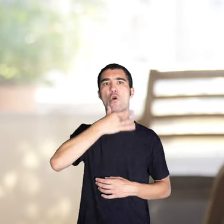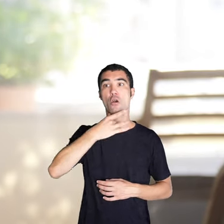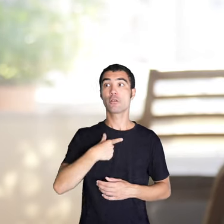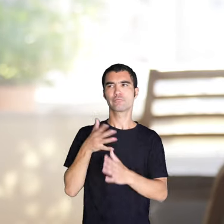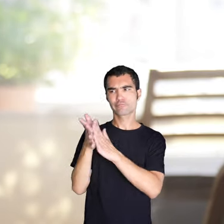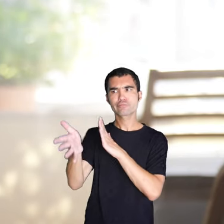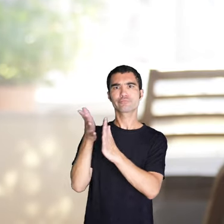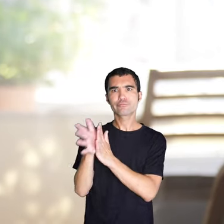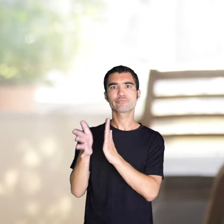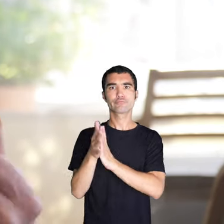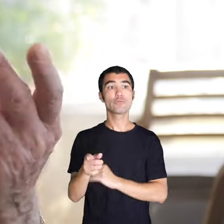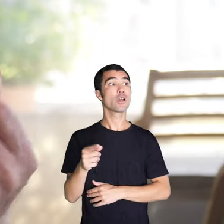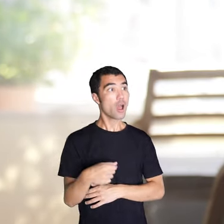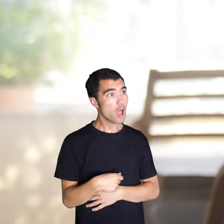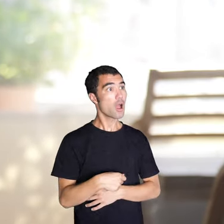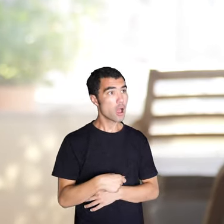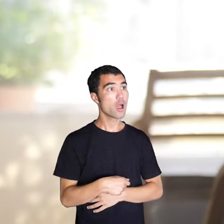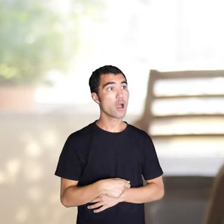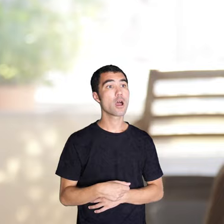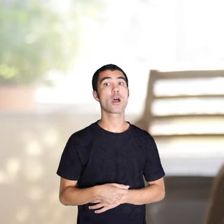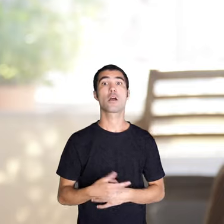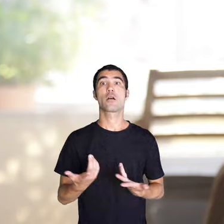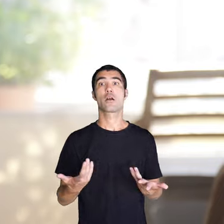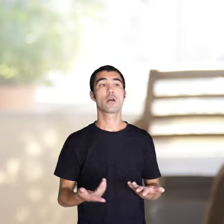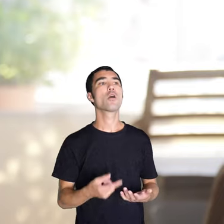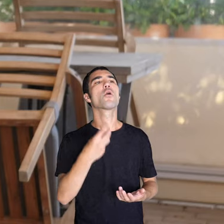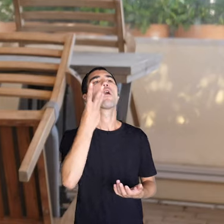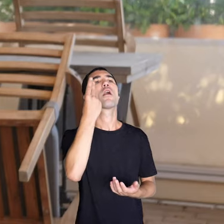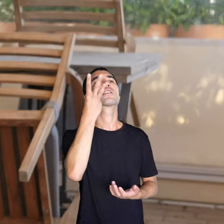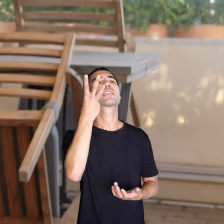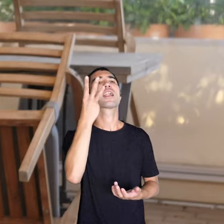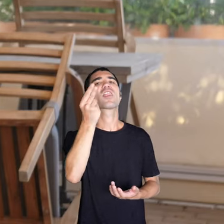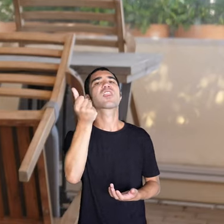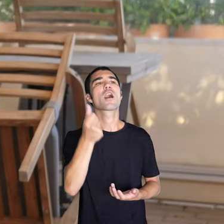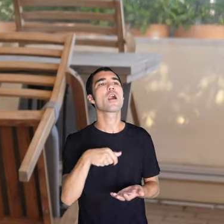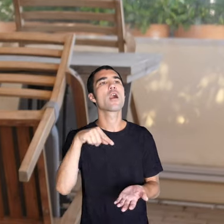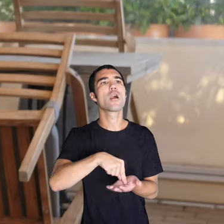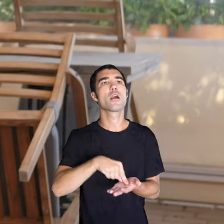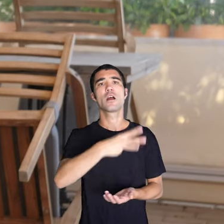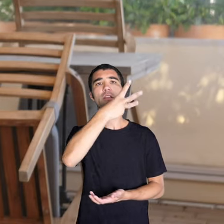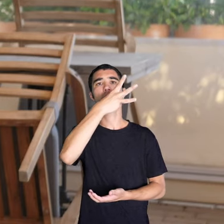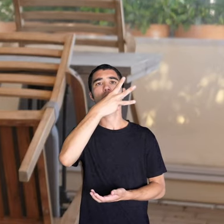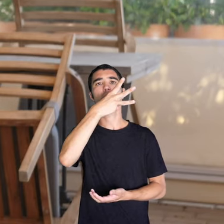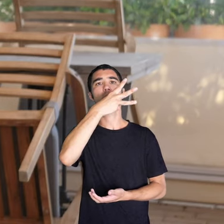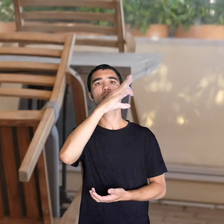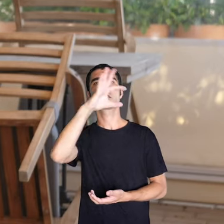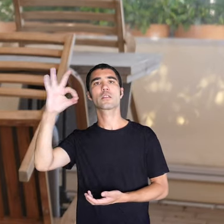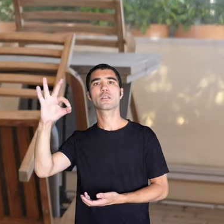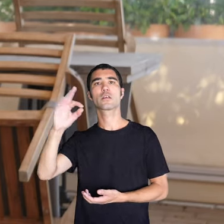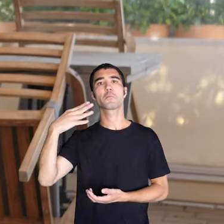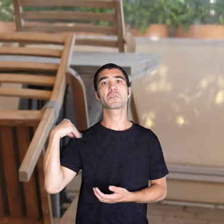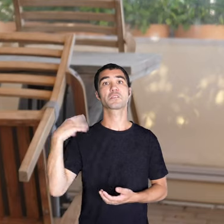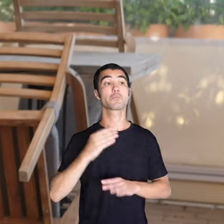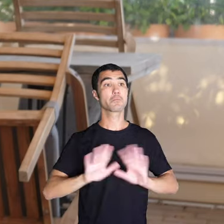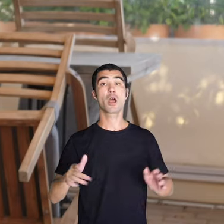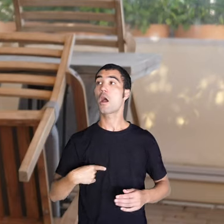això. Dic, sí, que me cobraràs per 3 dies. Diu, 300 pessetes. I